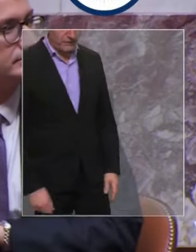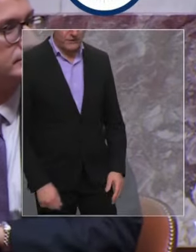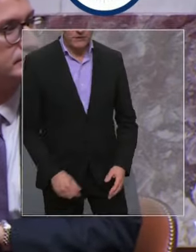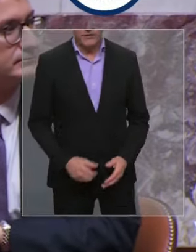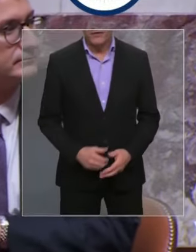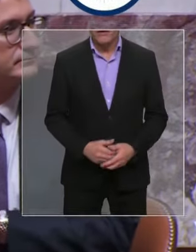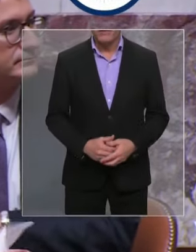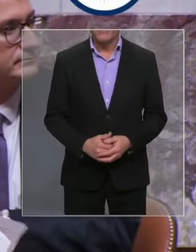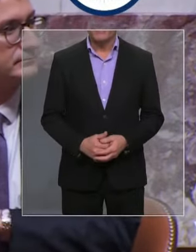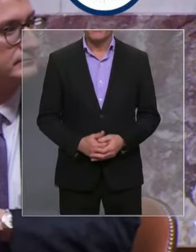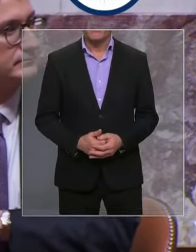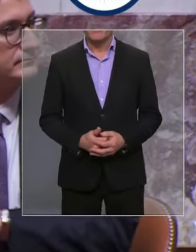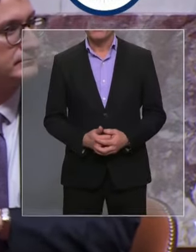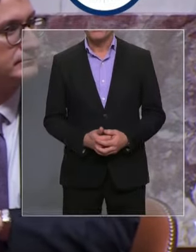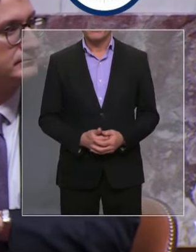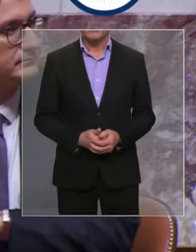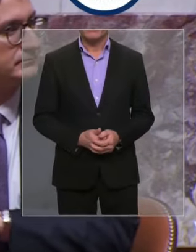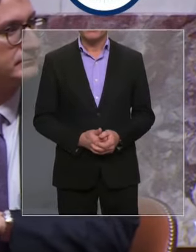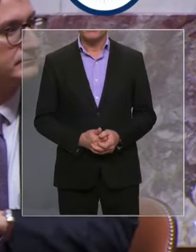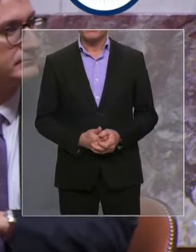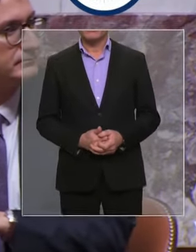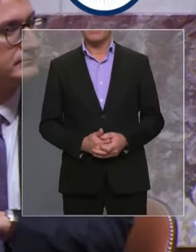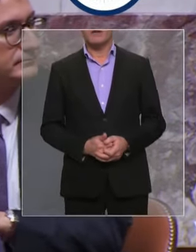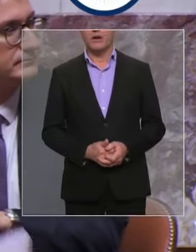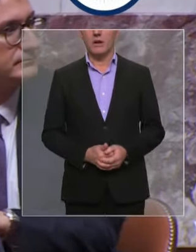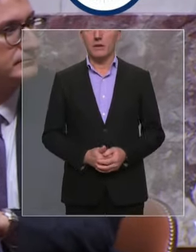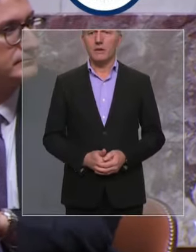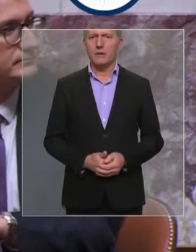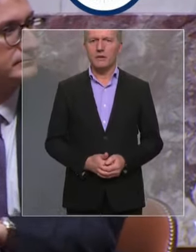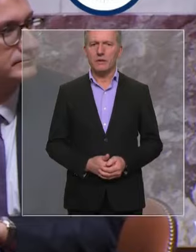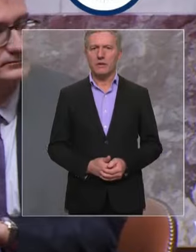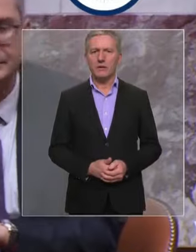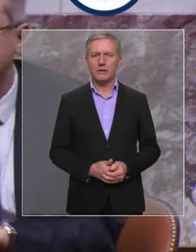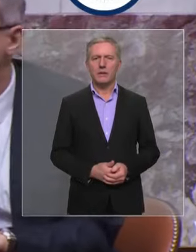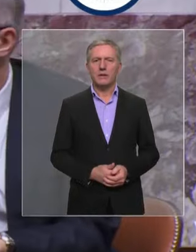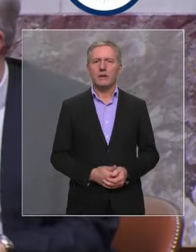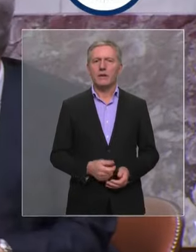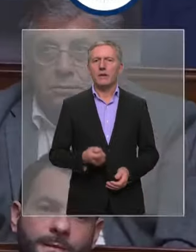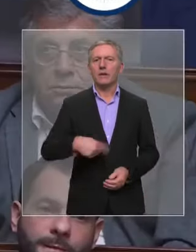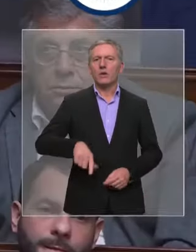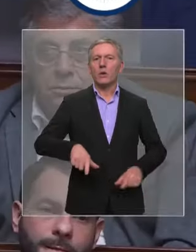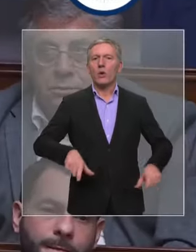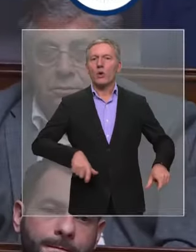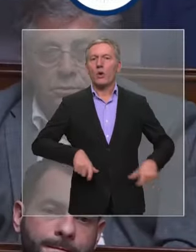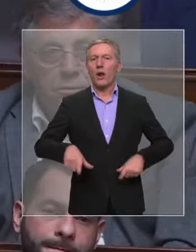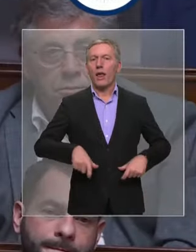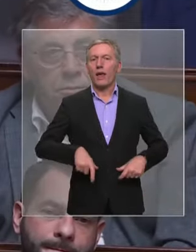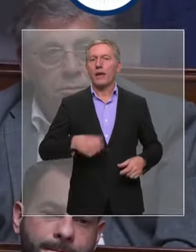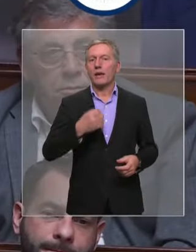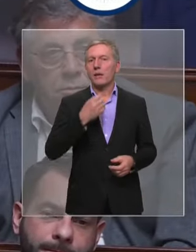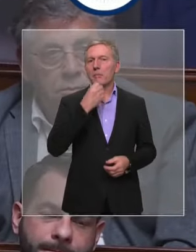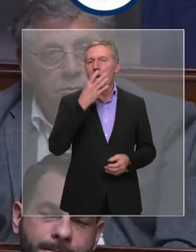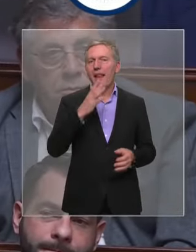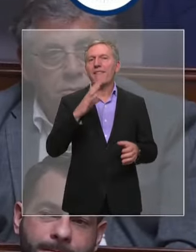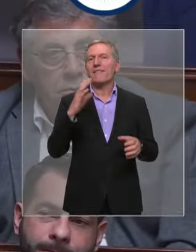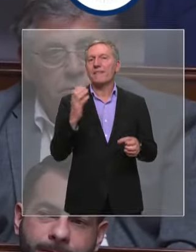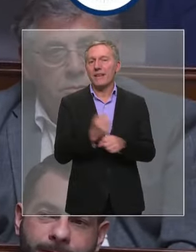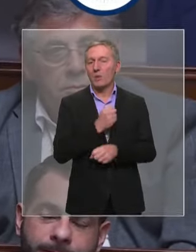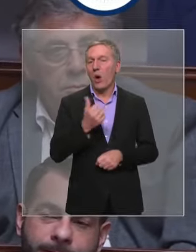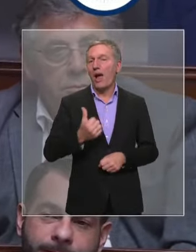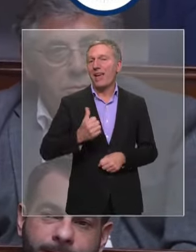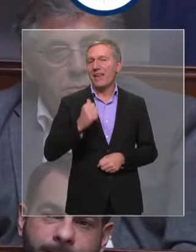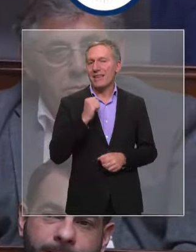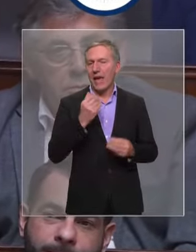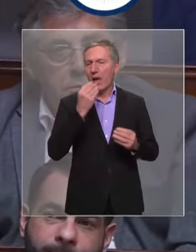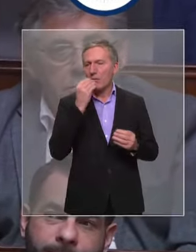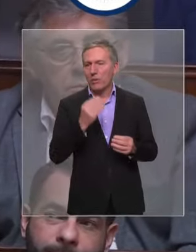France Insoumise. Madame la Présidente, Mesdames, Messieurs les ministres, chers collègues, quelle belle victoire arrachée hier.